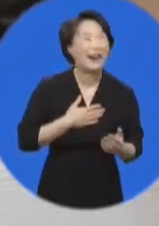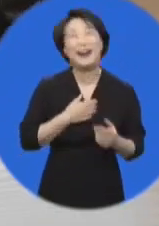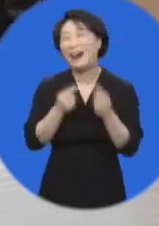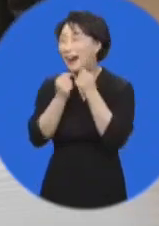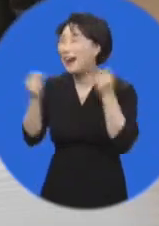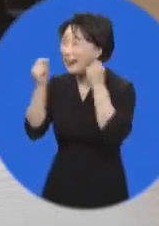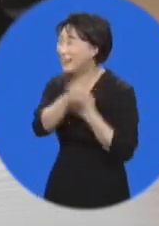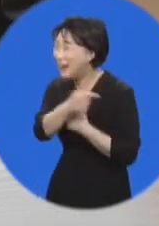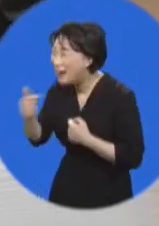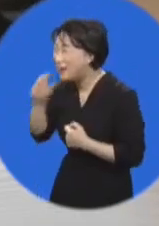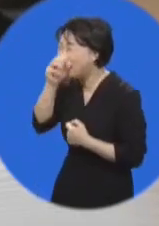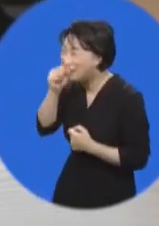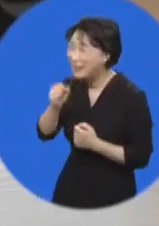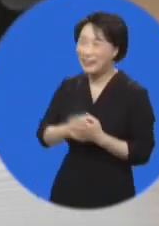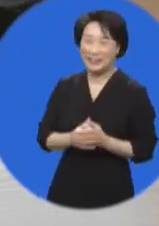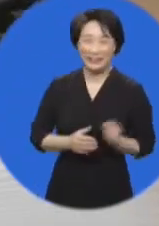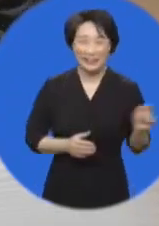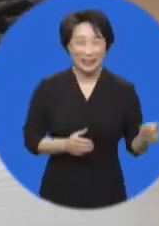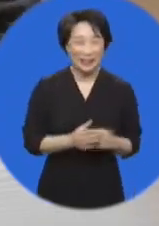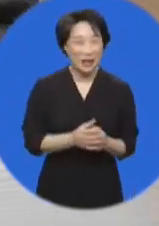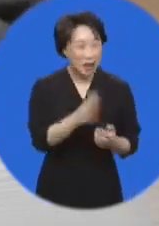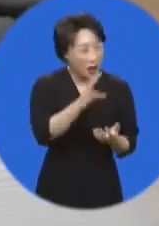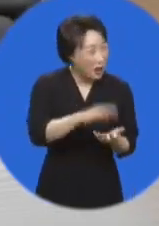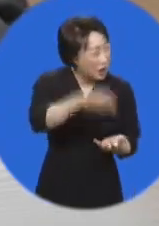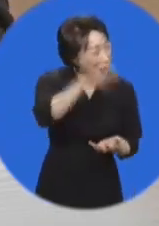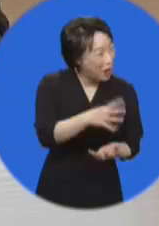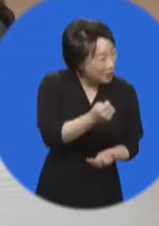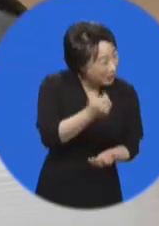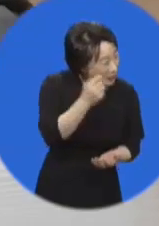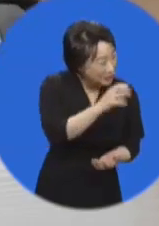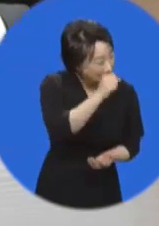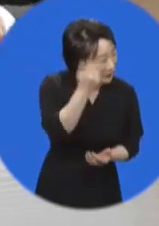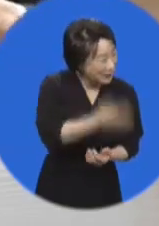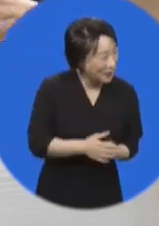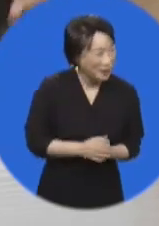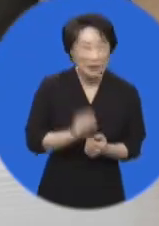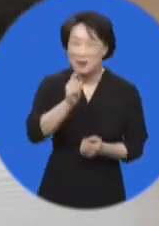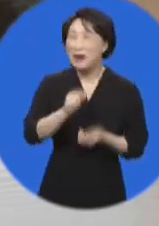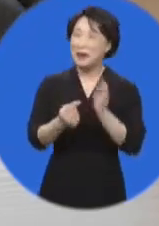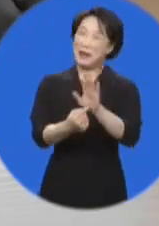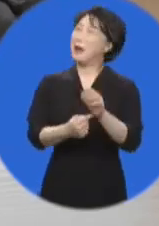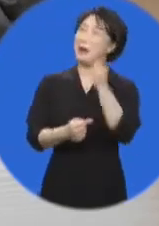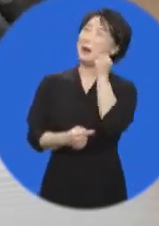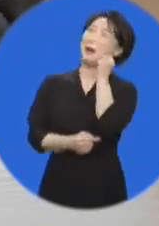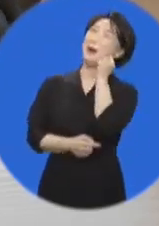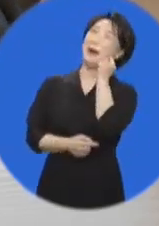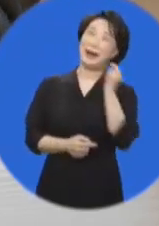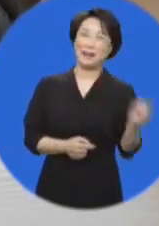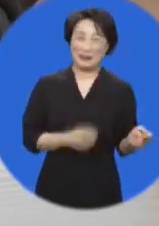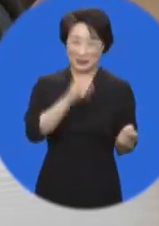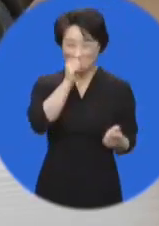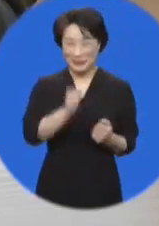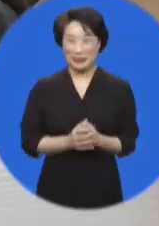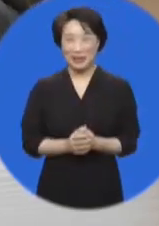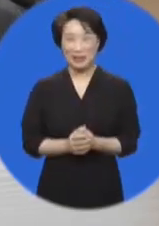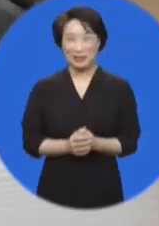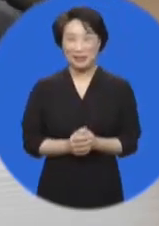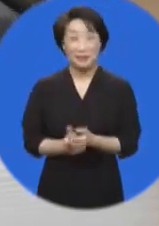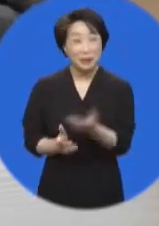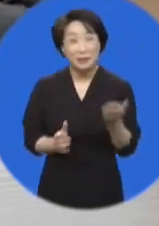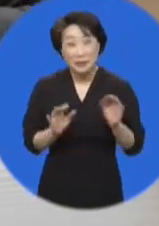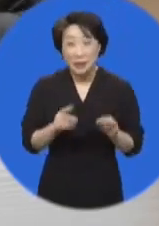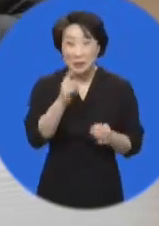좋습니다. 너무 좋지? 네. 어느 정도 좋은 거야? 말로 표현할 수 없이